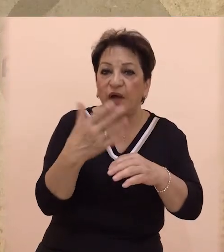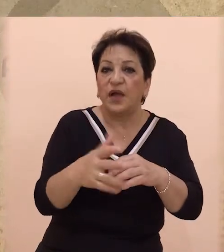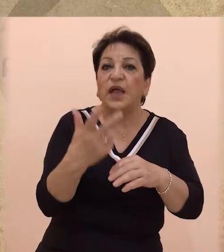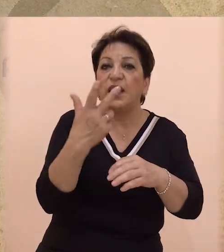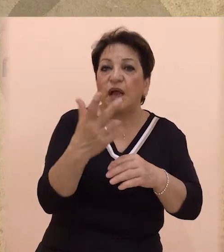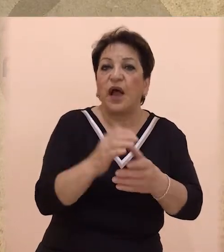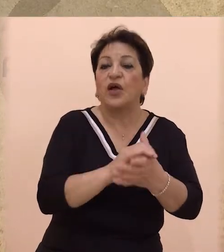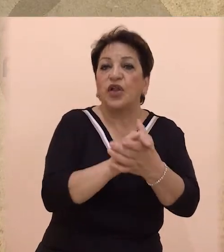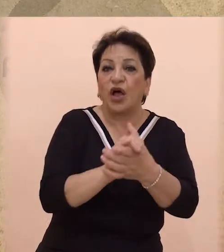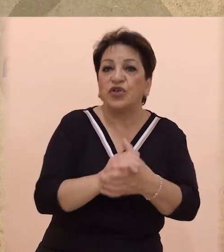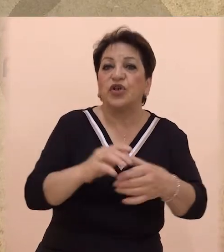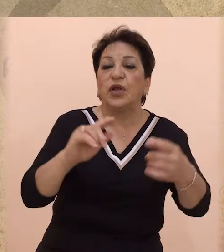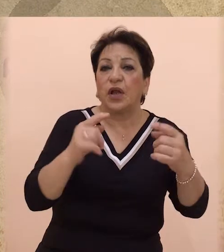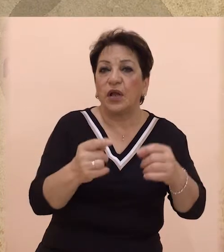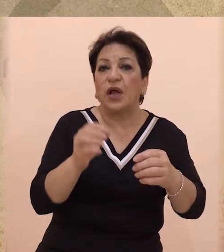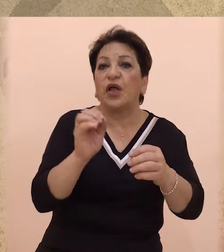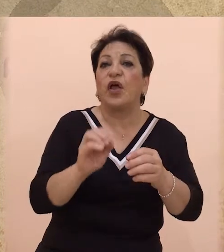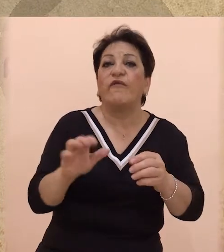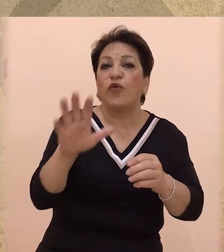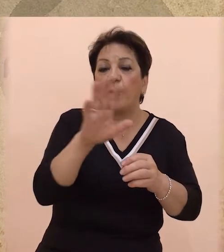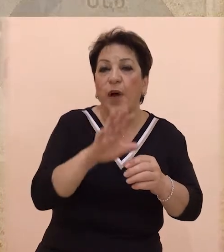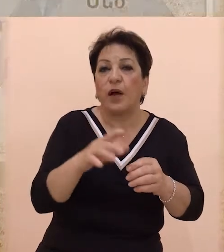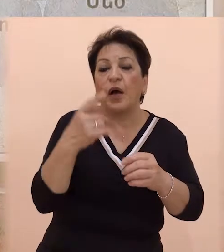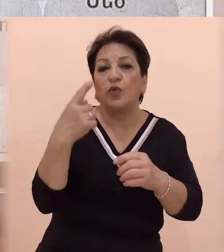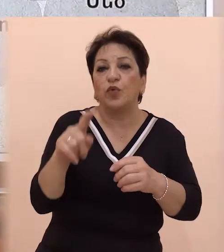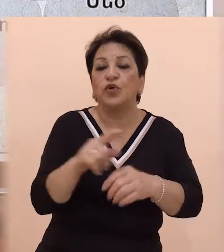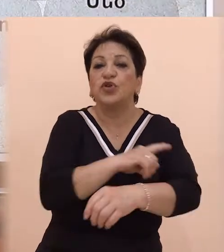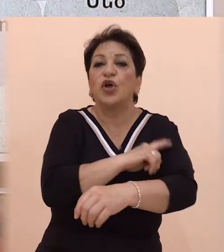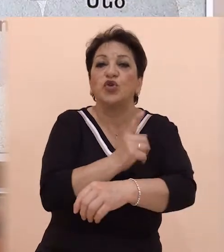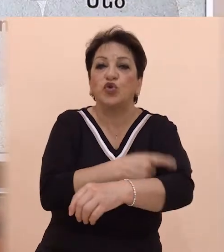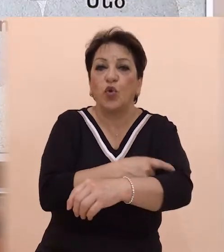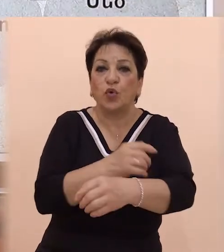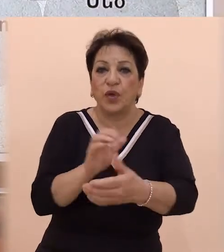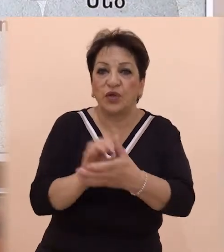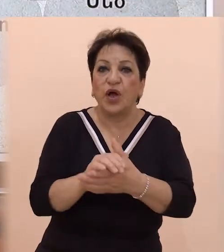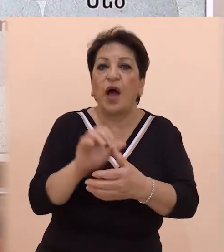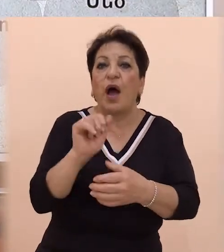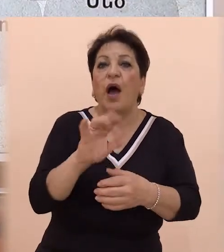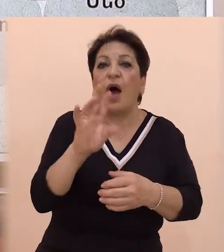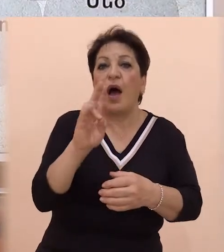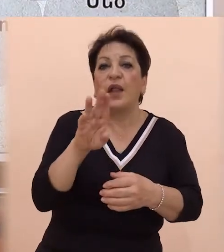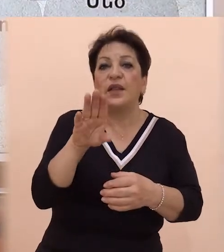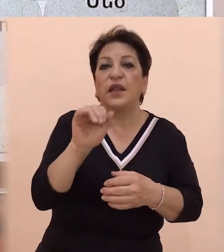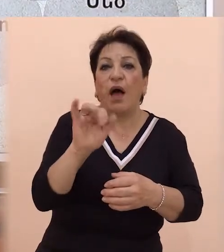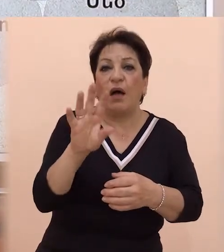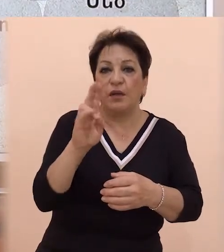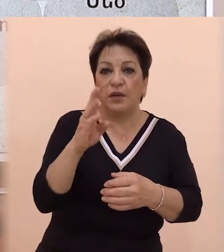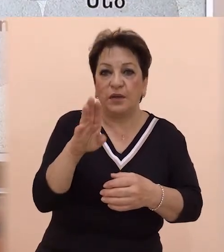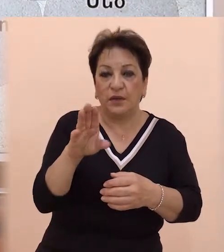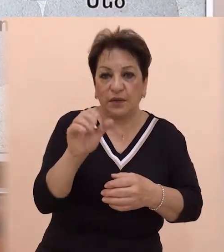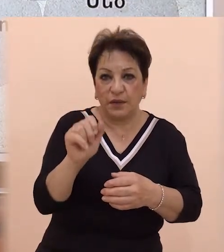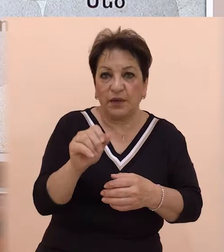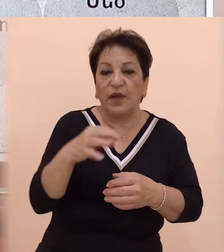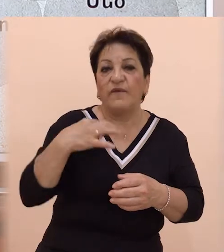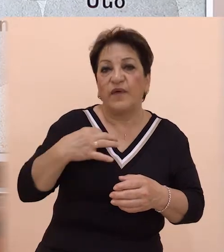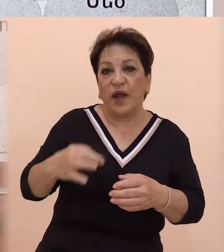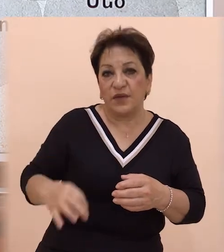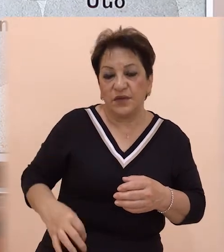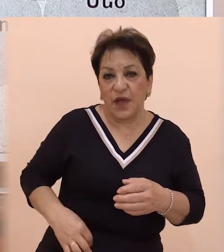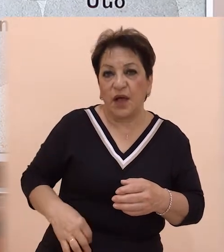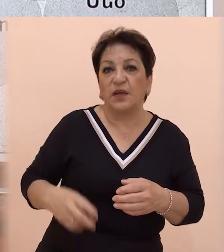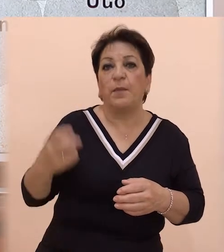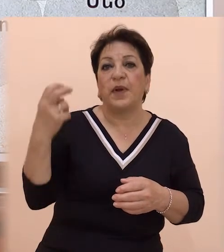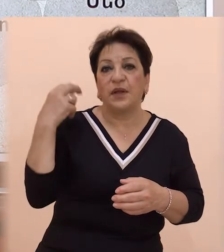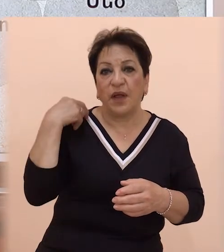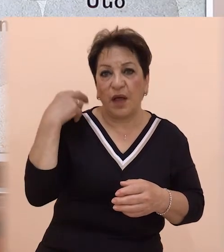դաշինքին հակակշիր եվրոպական մեկ այլ հզոր դաշինք անտանտը, որի կազմի մեջ մտան վրանսյան, մեծ